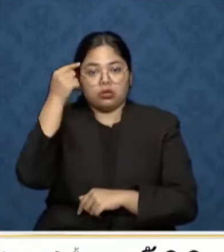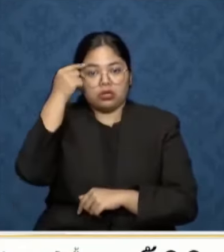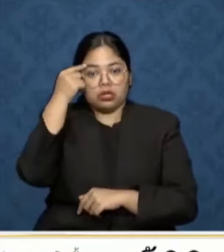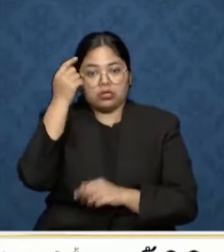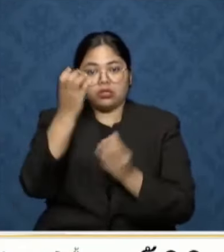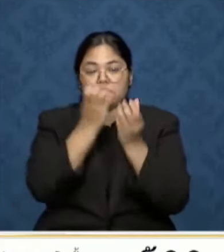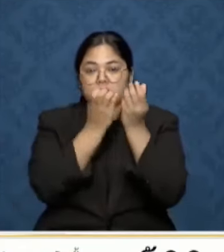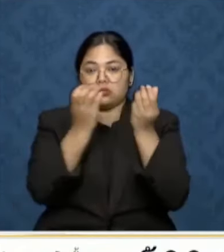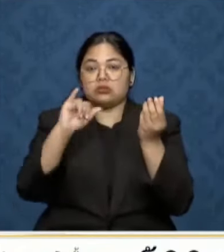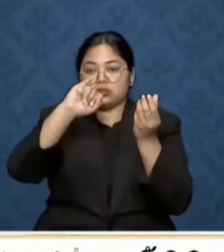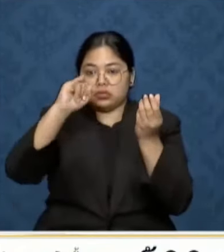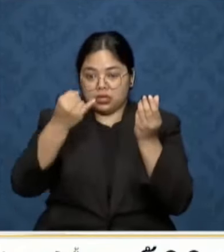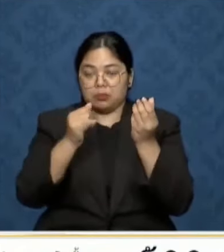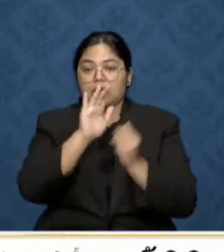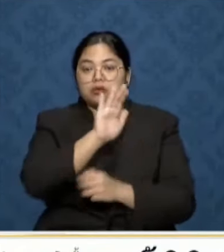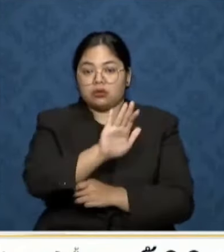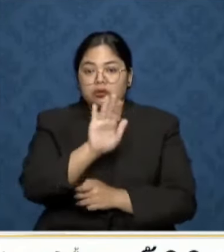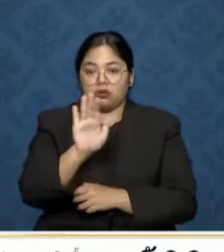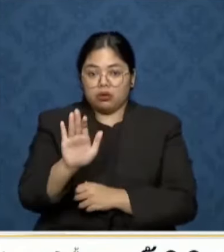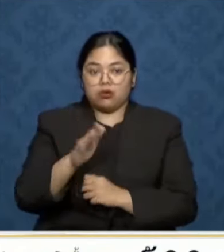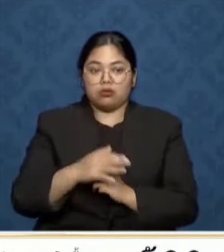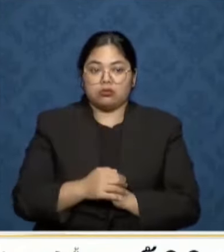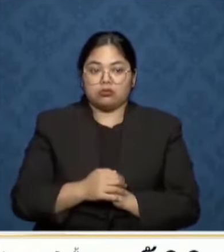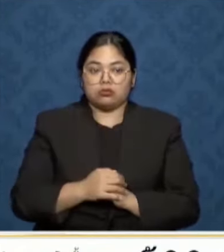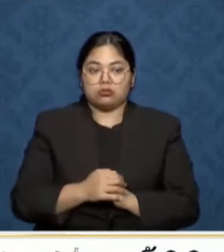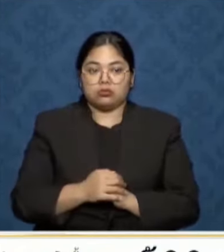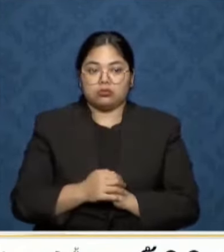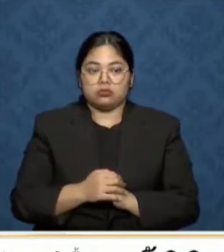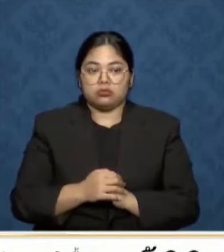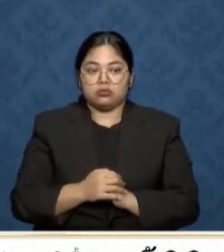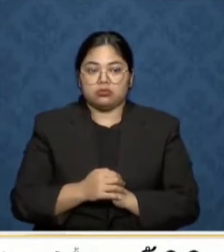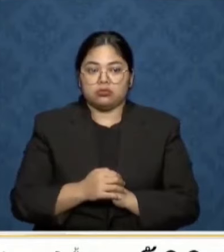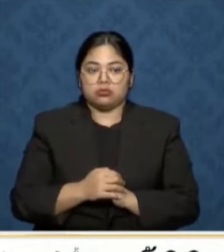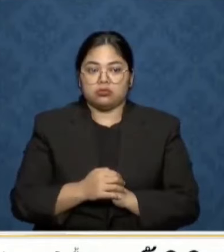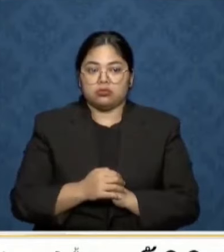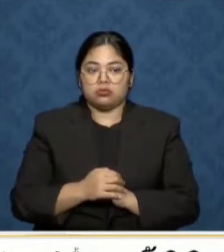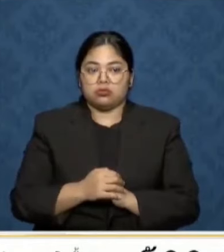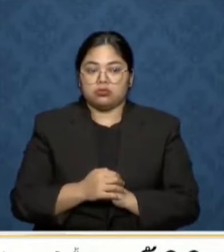รยาบันต้องนึกถึงว่าบเป็เสนแบ่งขบาบฟัèveวา